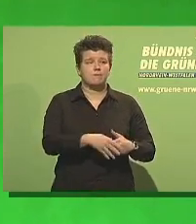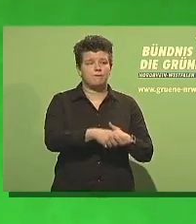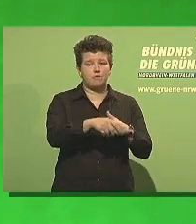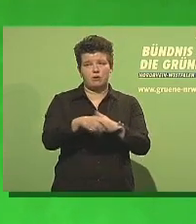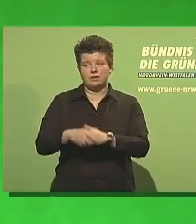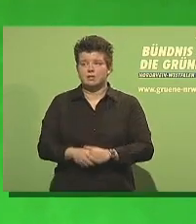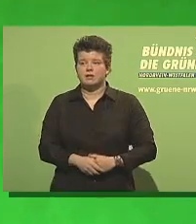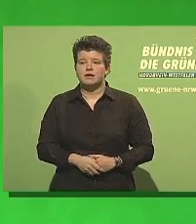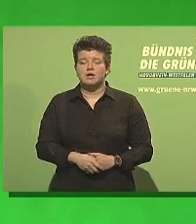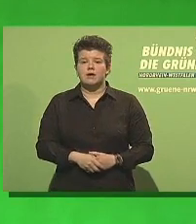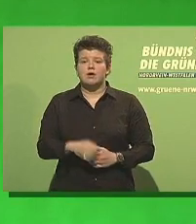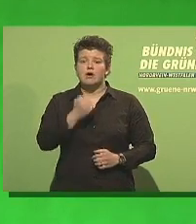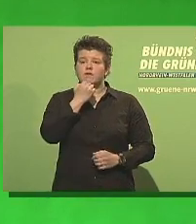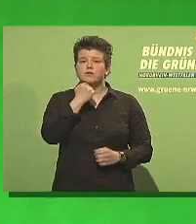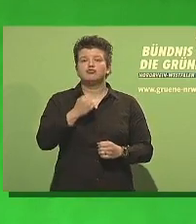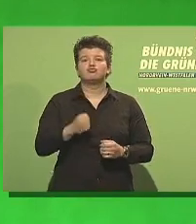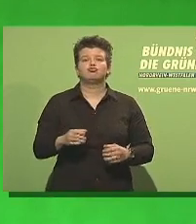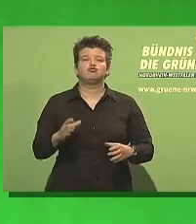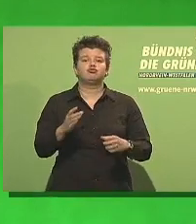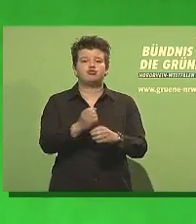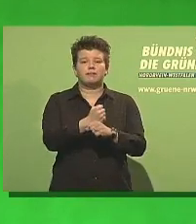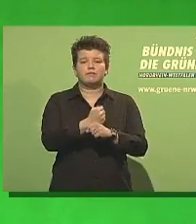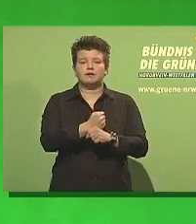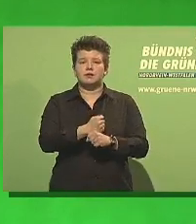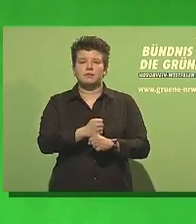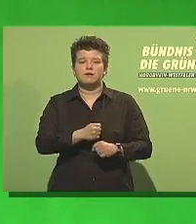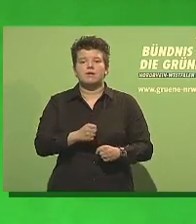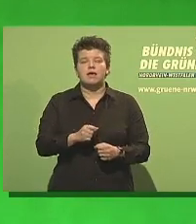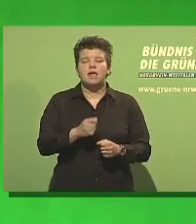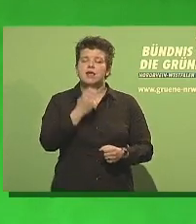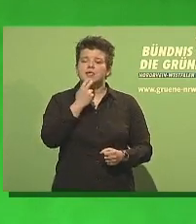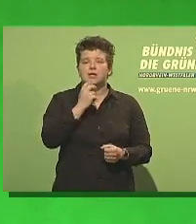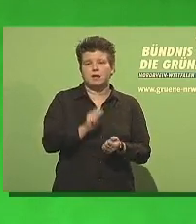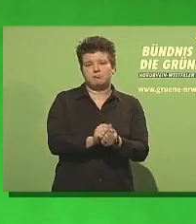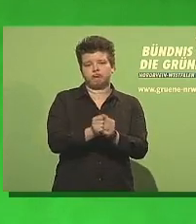den Durchbruch nur mit starken Grünen und dafür kämpfen wir.